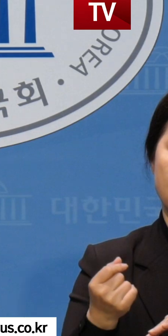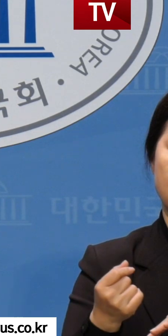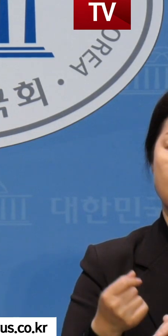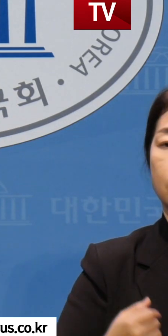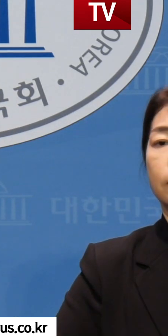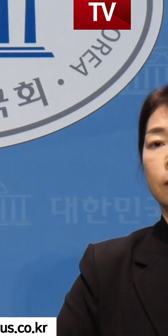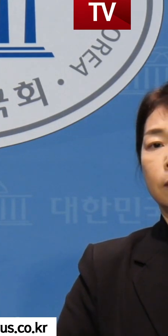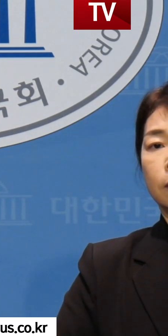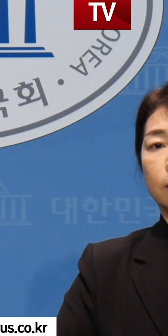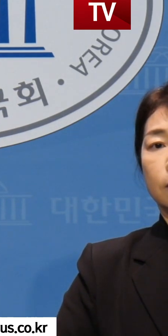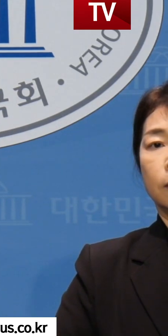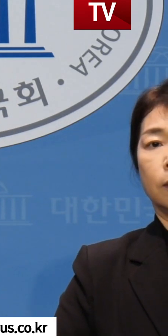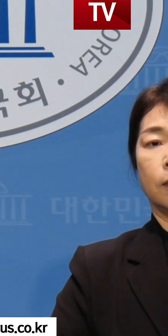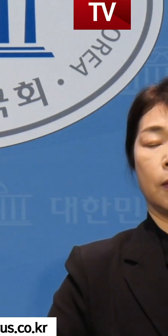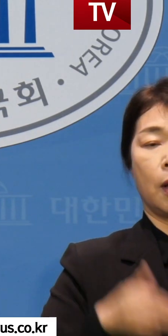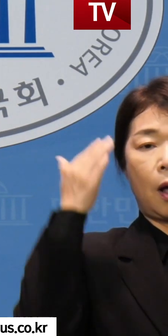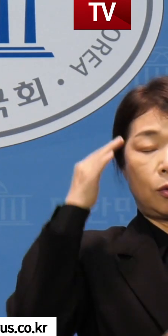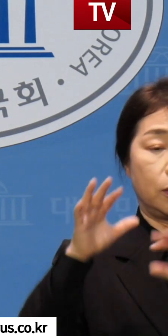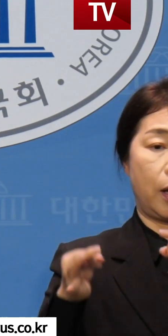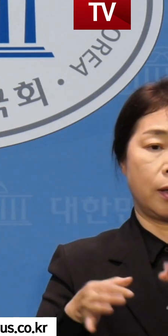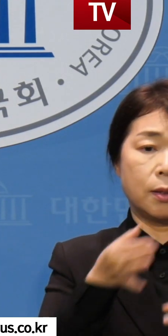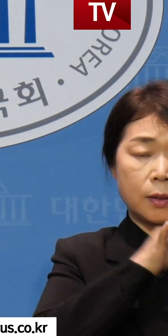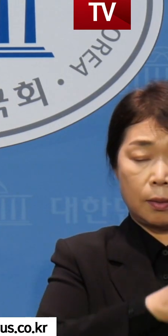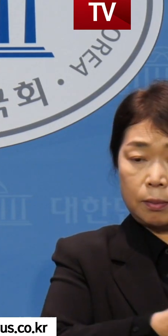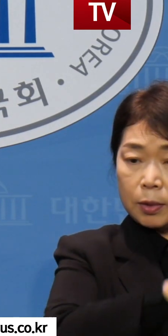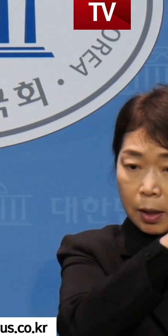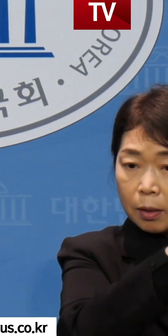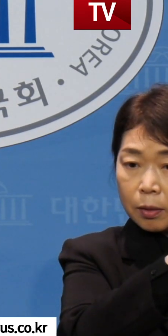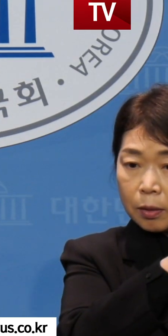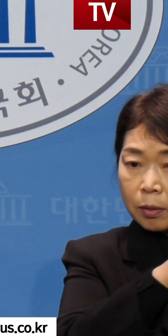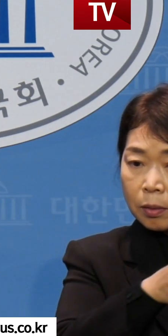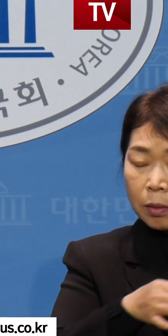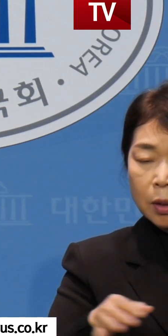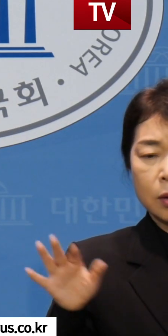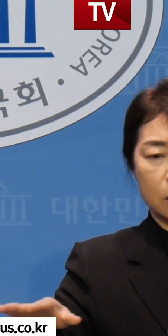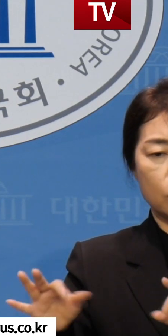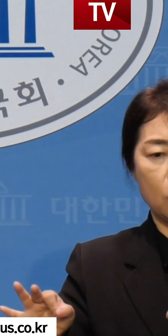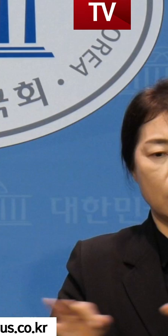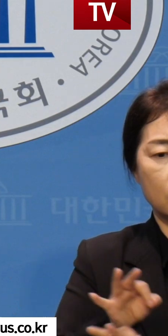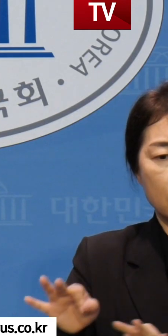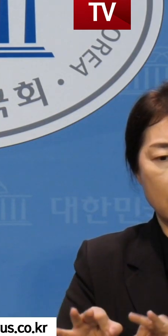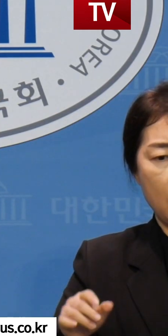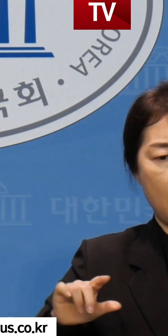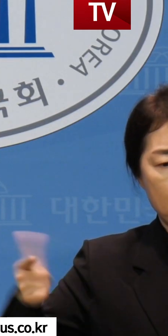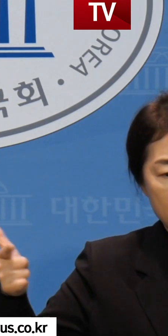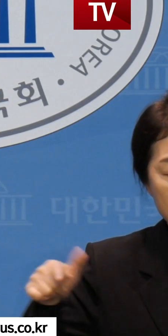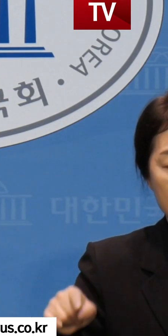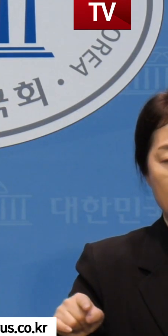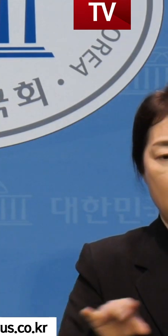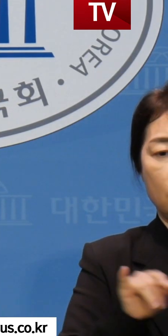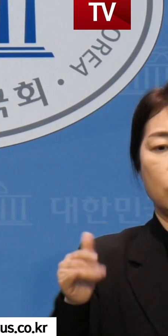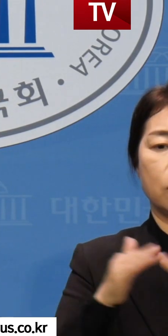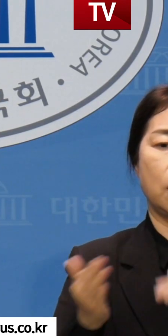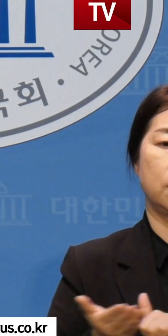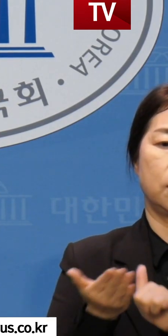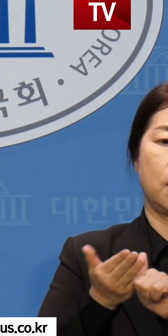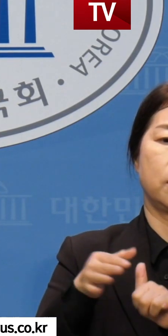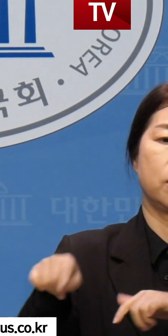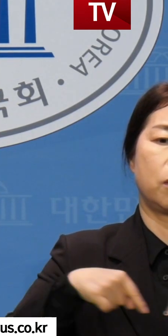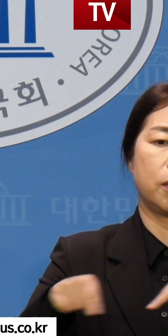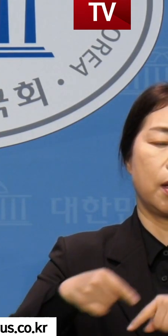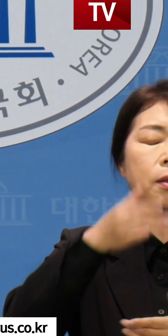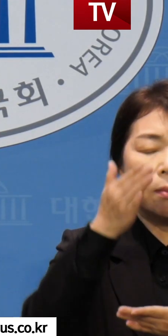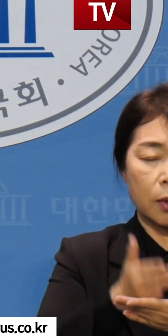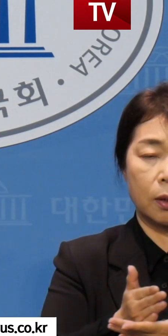같습니다. 먼저 한은의 금리 인상 통화 정책과 엇박자인 부동산 시장 부양을 위한 그러한 금융정책